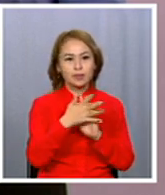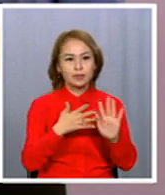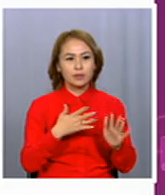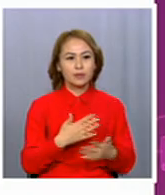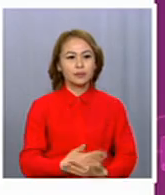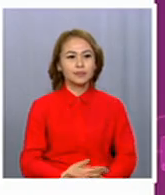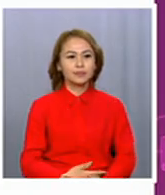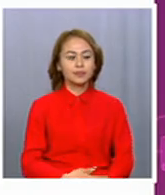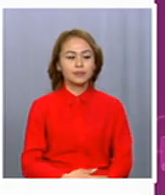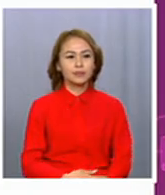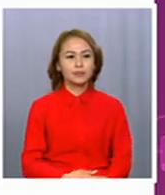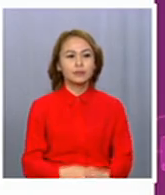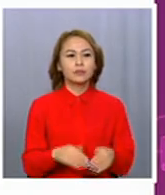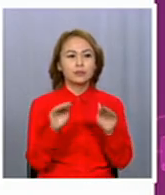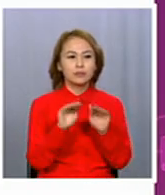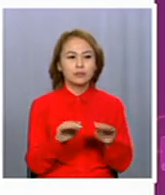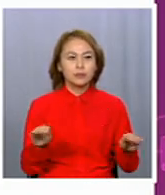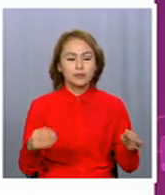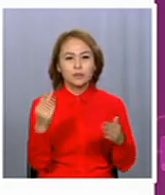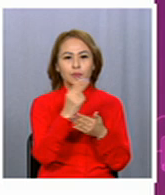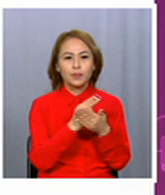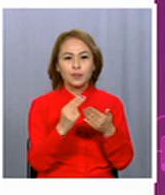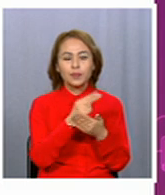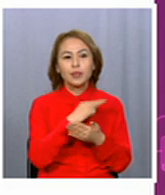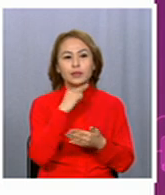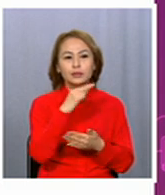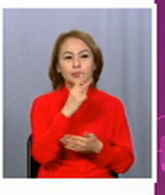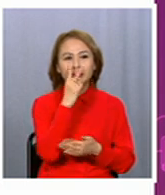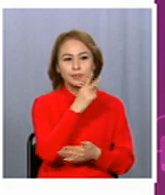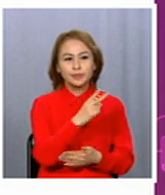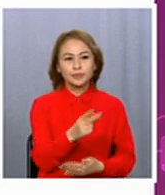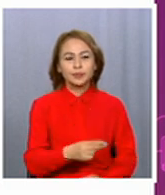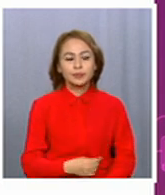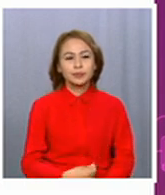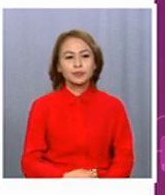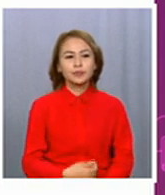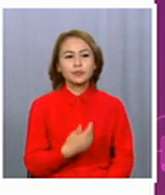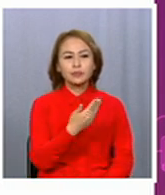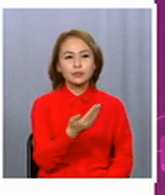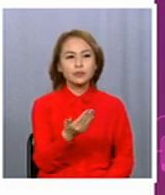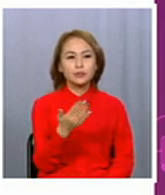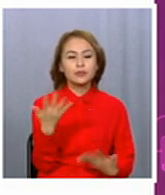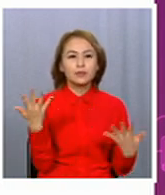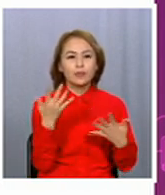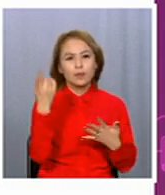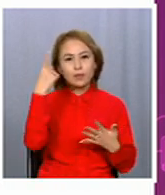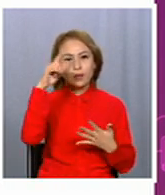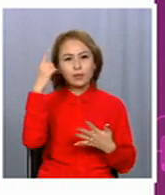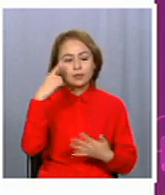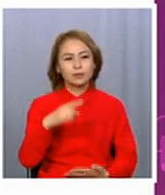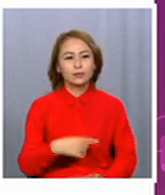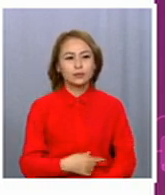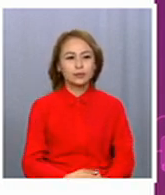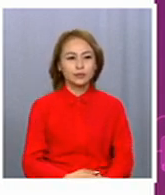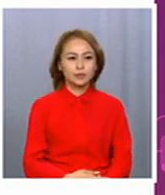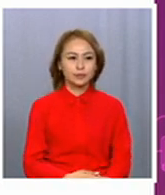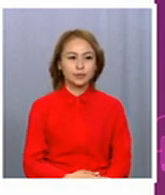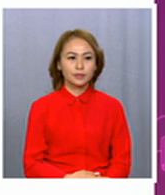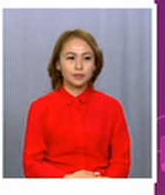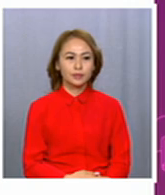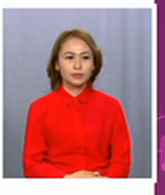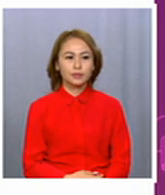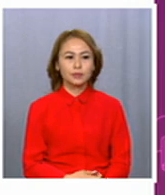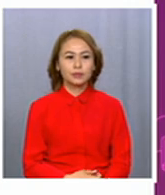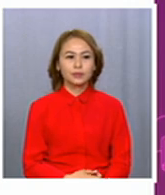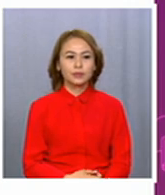білесіңдер. Балалар, суретке назар аударыңдар. Бұл қай ертегінің кейіпкерлері? Естеріңе түсіріп